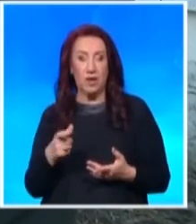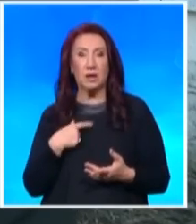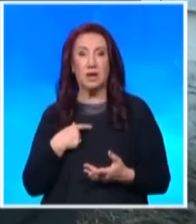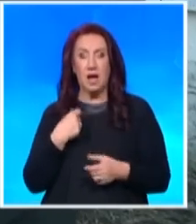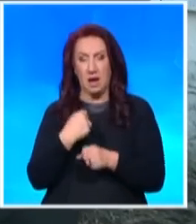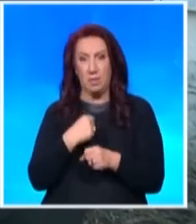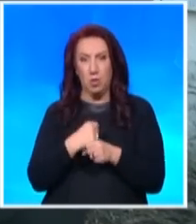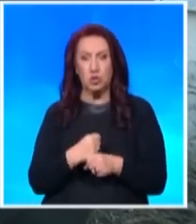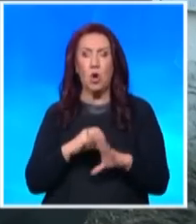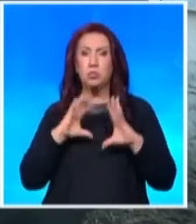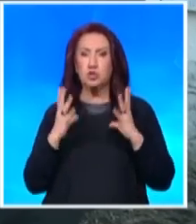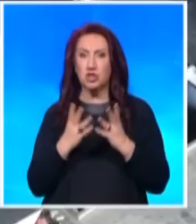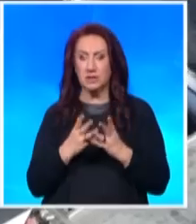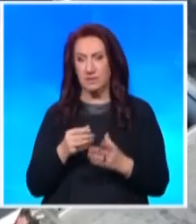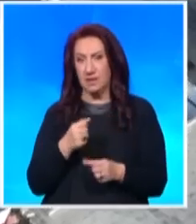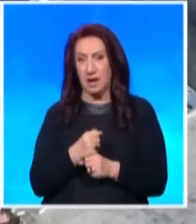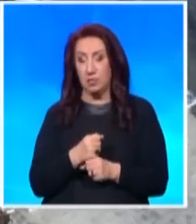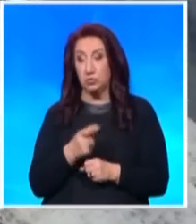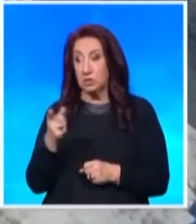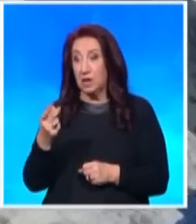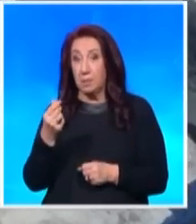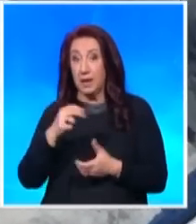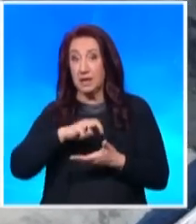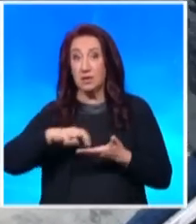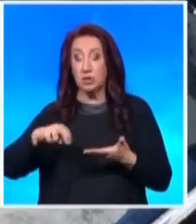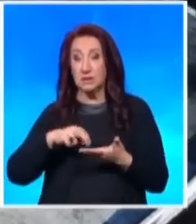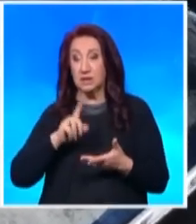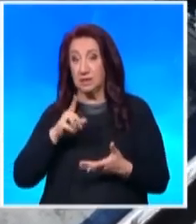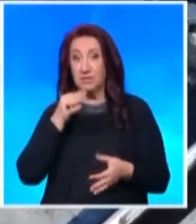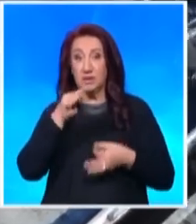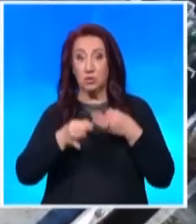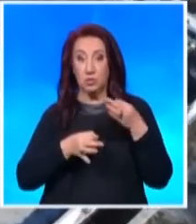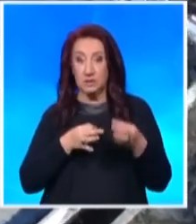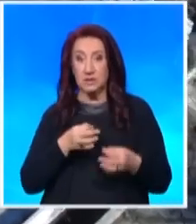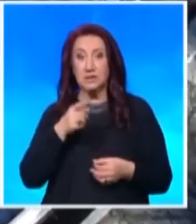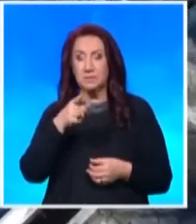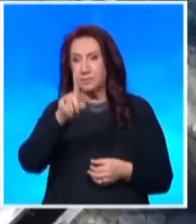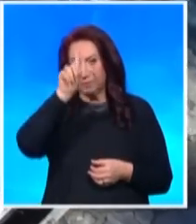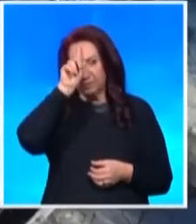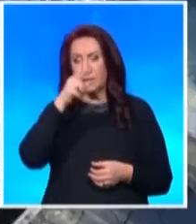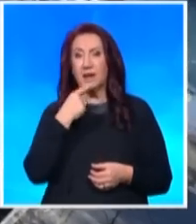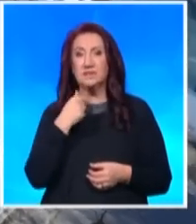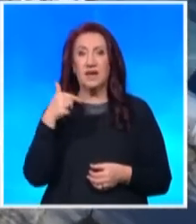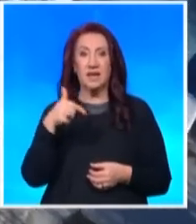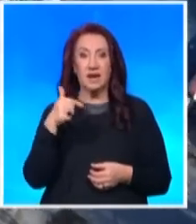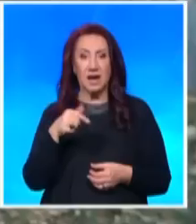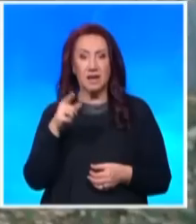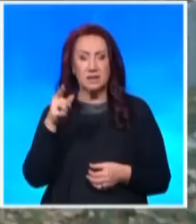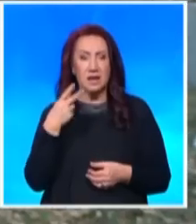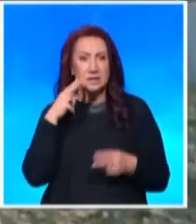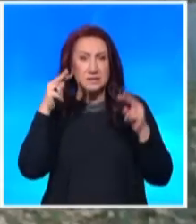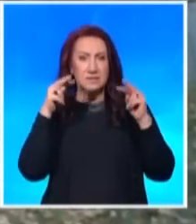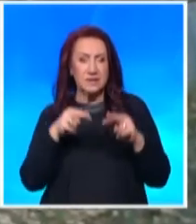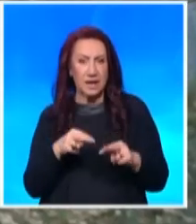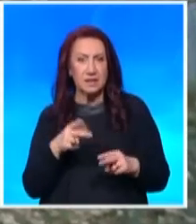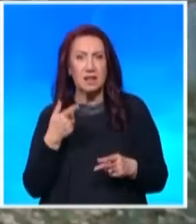отданъците пари си длъжен да даваш обяснения. Отговор за сечта поиска Гергана, която става свидетел как преди дни пада дърво след дърво. Те са го